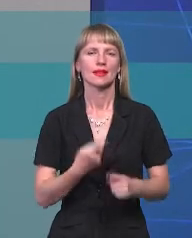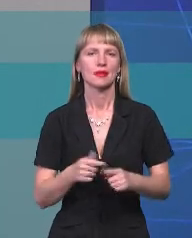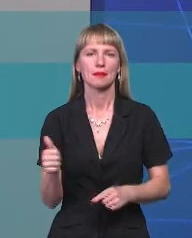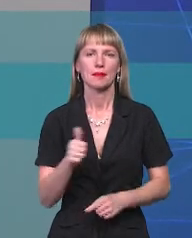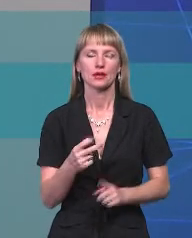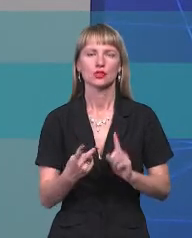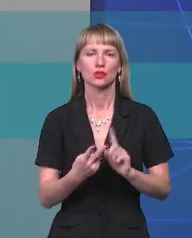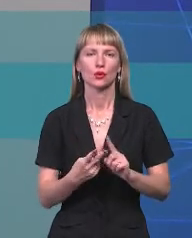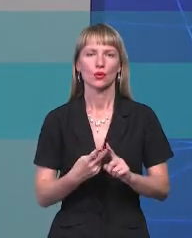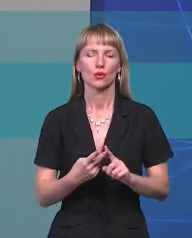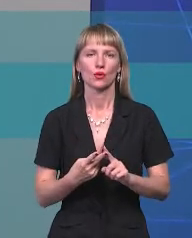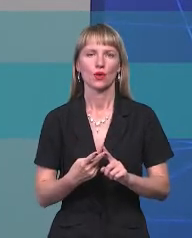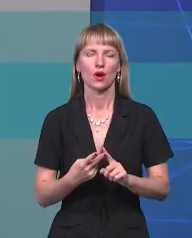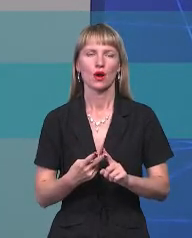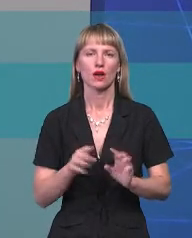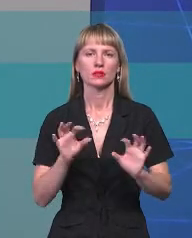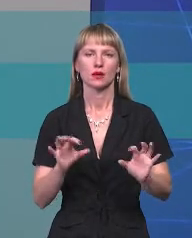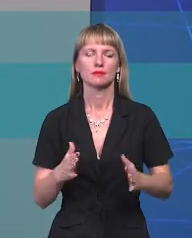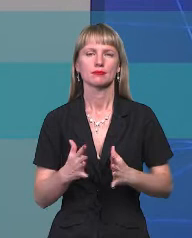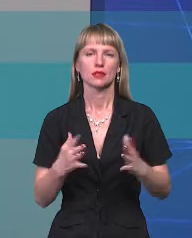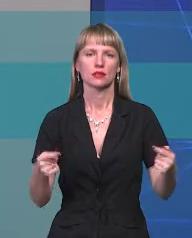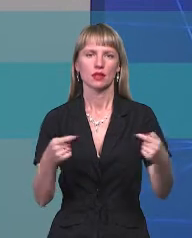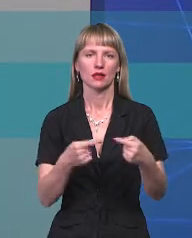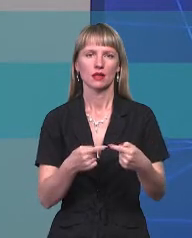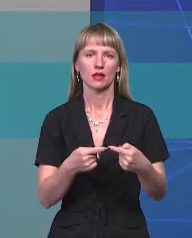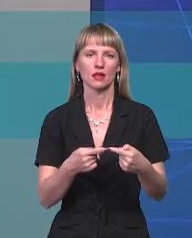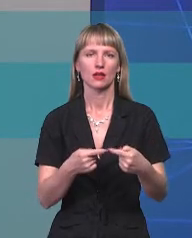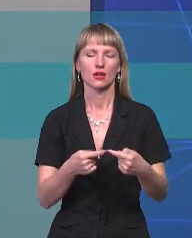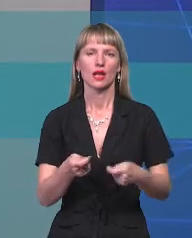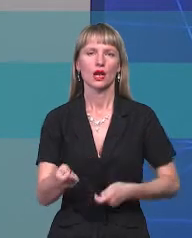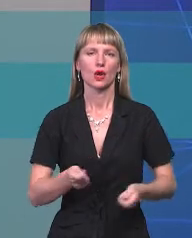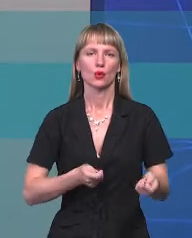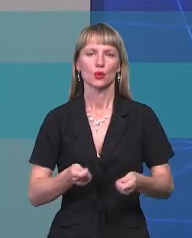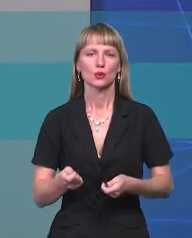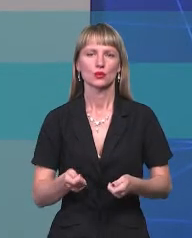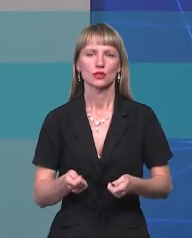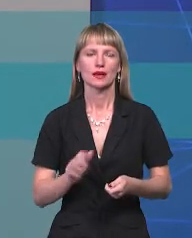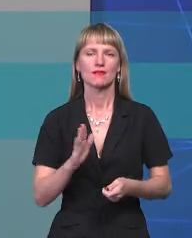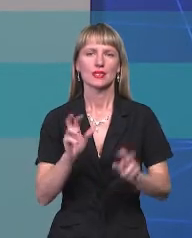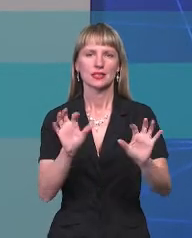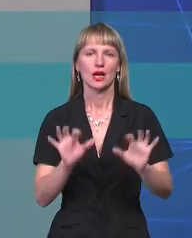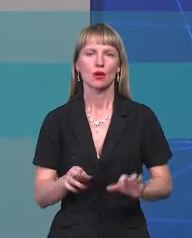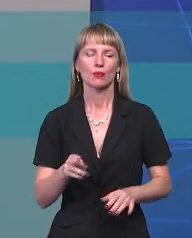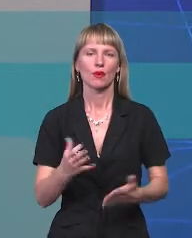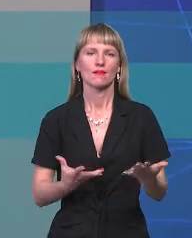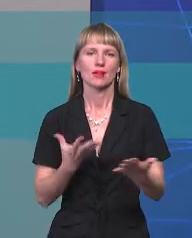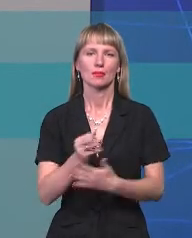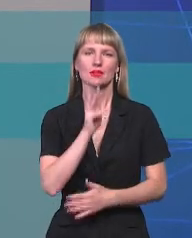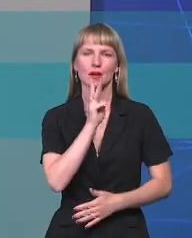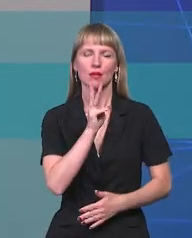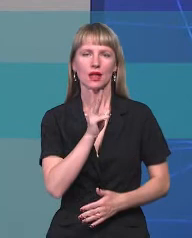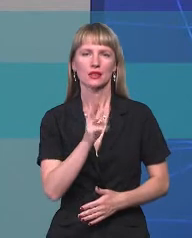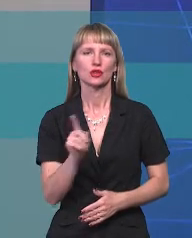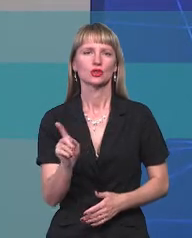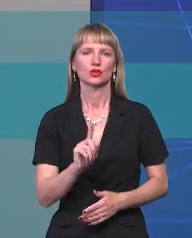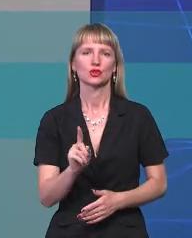перше. Друге, норми Конституції також більш конкретно регулюються в законі про виплату заробітної